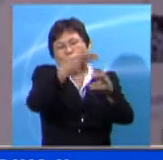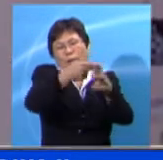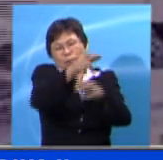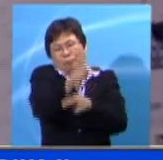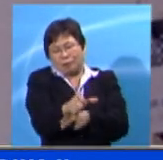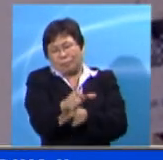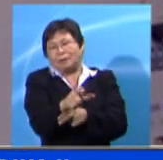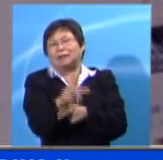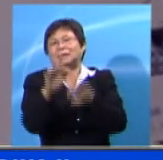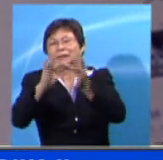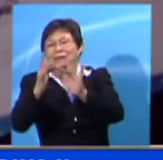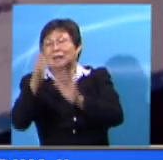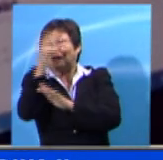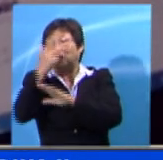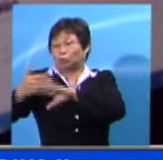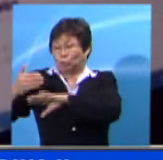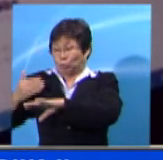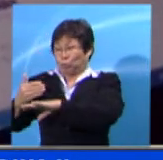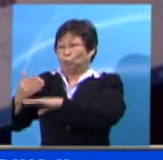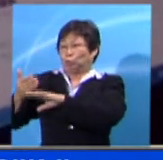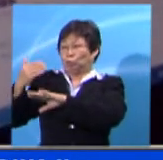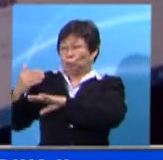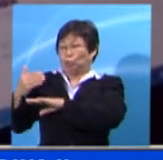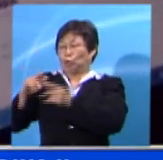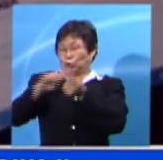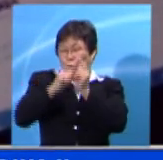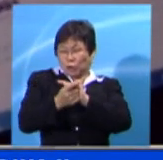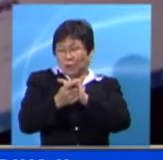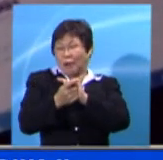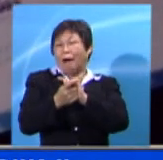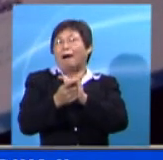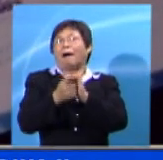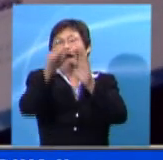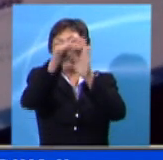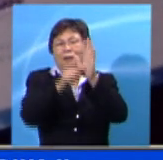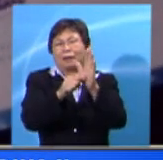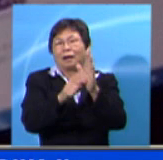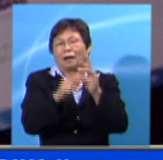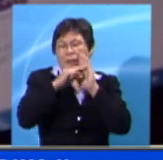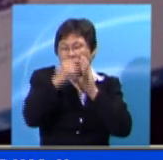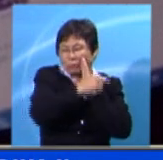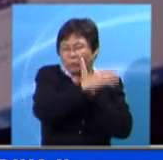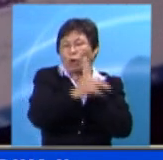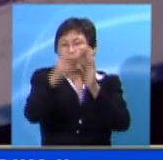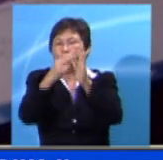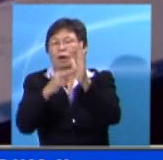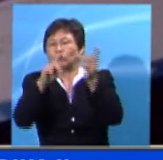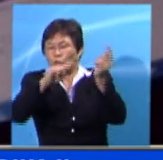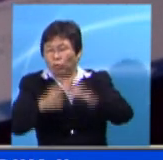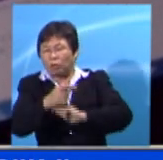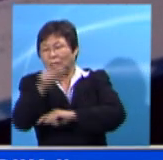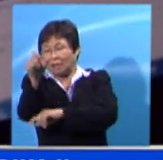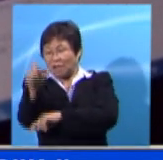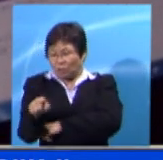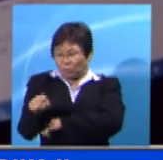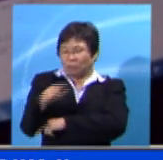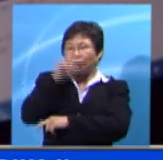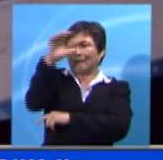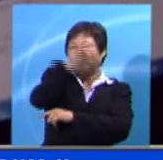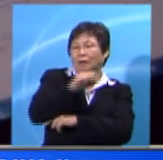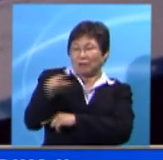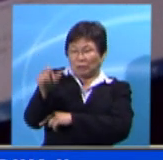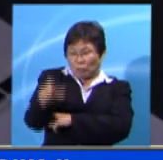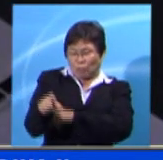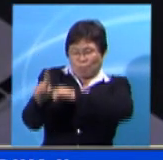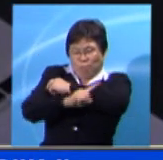internet kerajaan sebelum ini bersedia meminda akta hasutan dan undang-undang sedia ada agar individu terbabit tidak terlepas tindakan